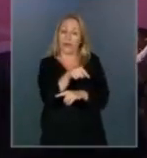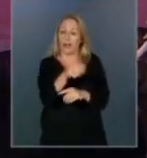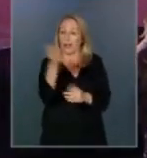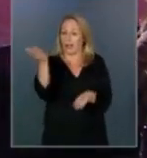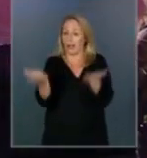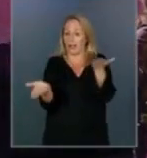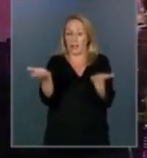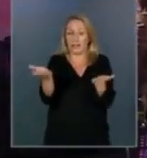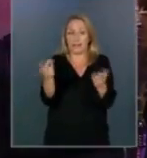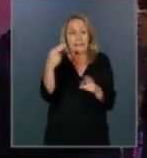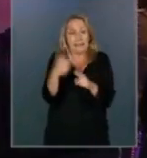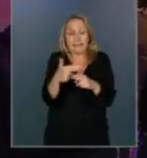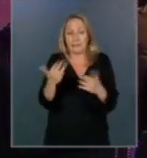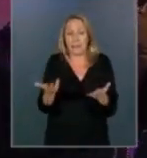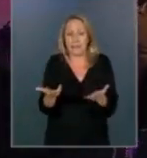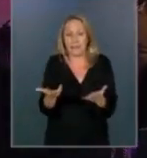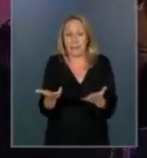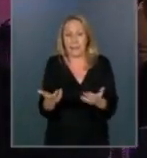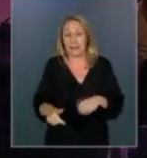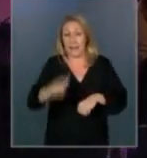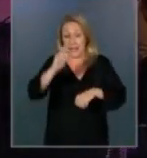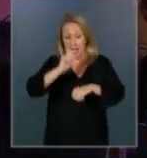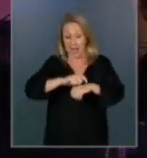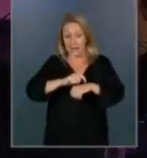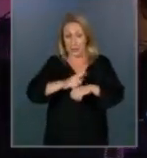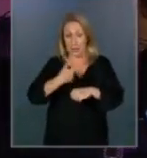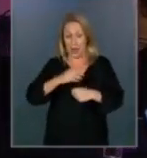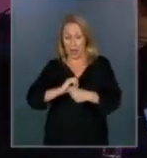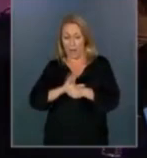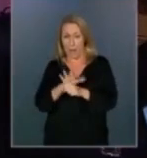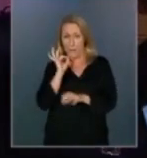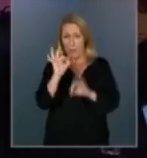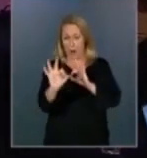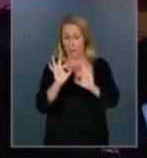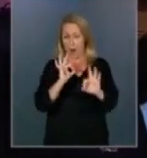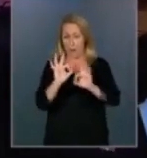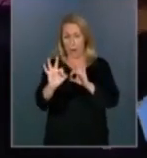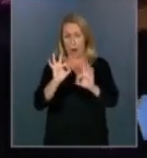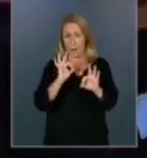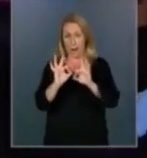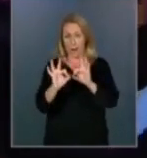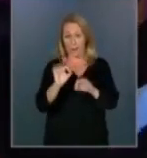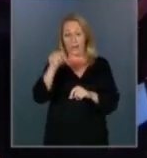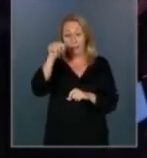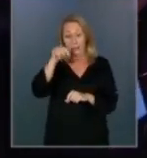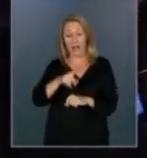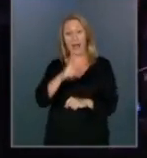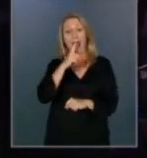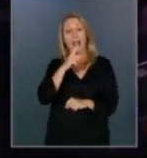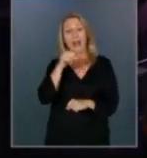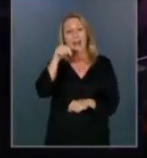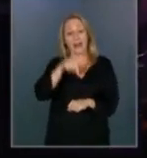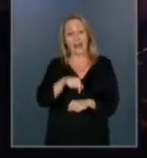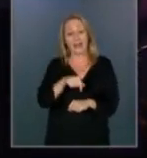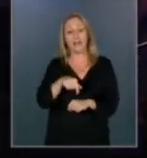Όταν την ώρα που αυξάνονται τα κρούσματα αποφασίζεις να αυξήσεις την πληρότητα